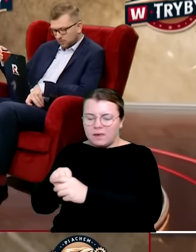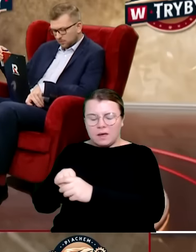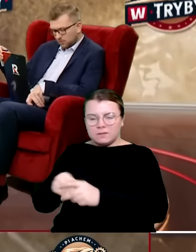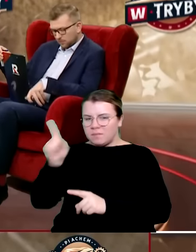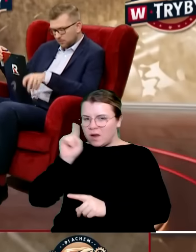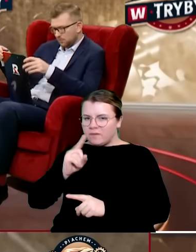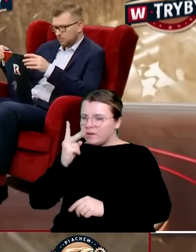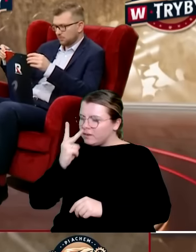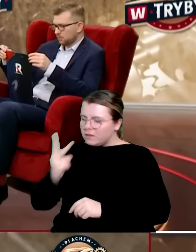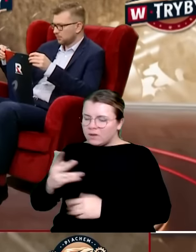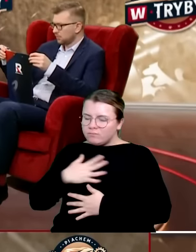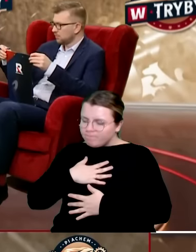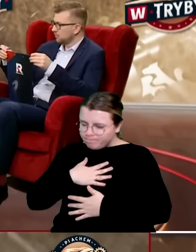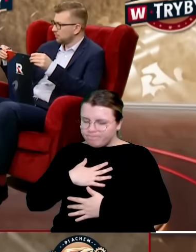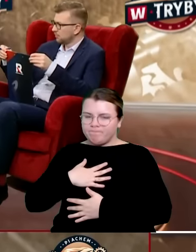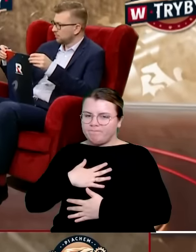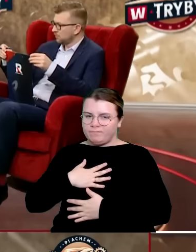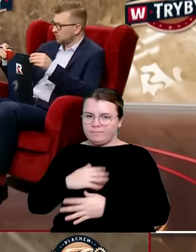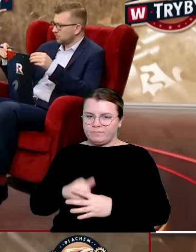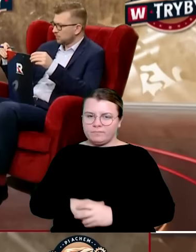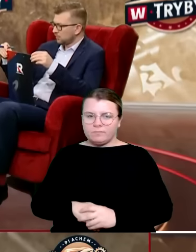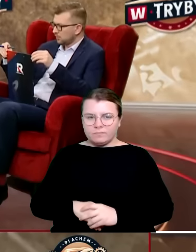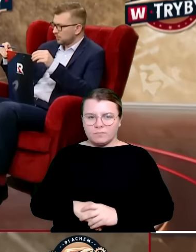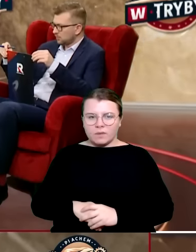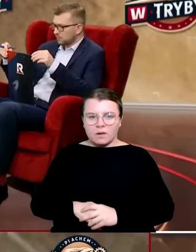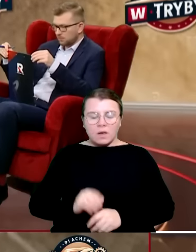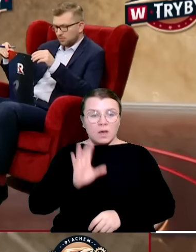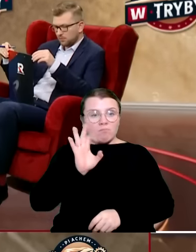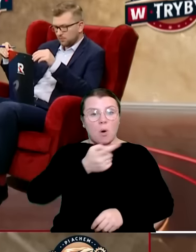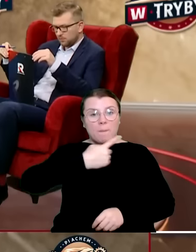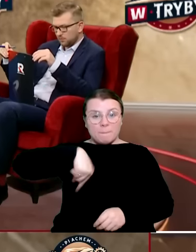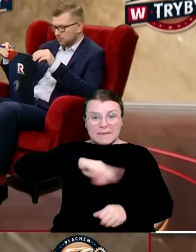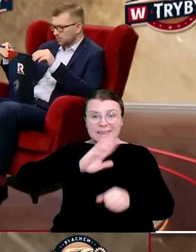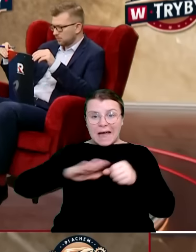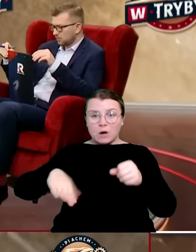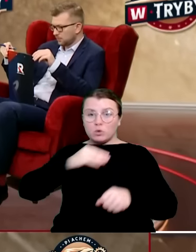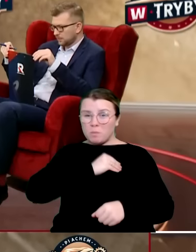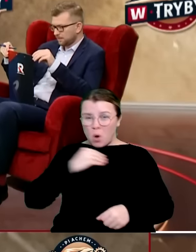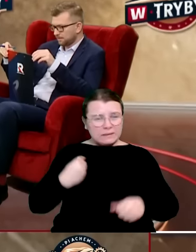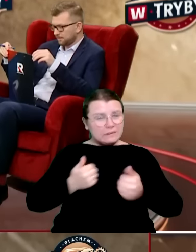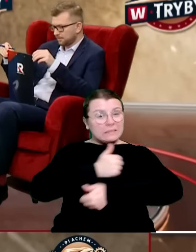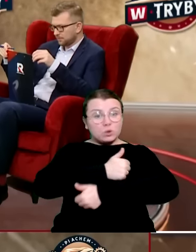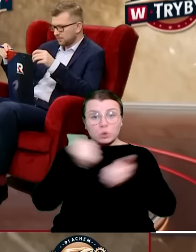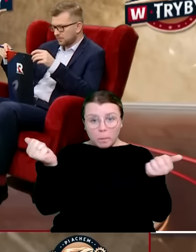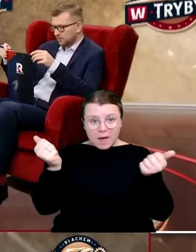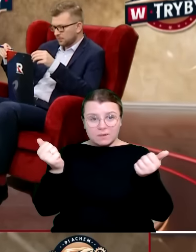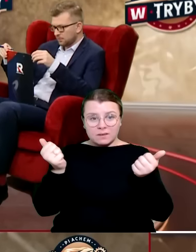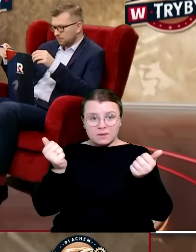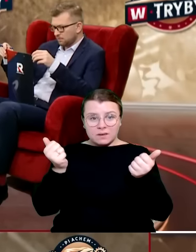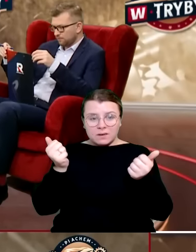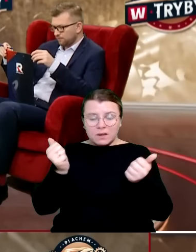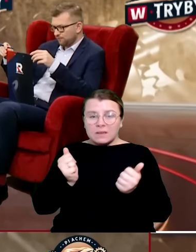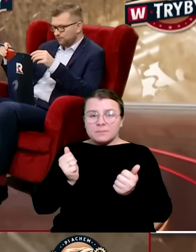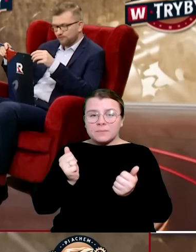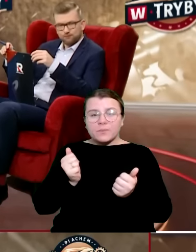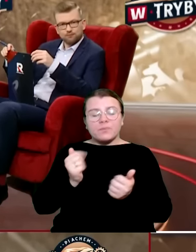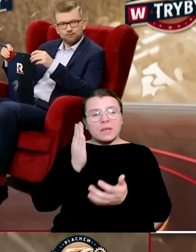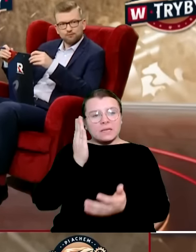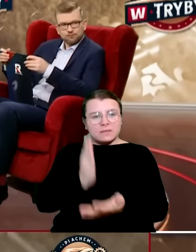bardzo budujące w Stroniu Śląskim. Bo my jako naród jesteśmy super. Tylko obyśmy Śląskim... nie tylko i wyłącznie w